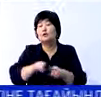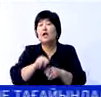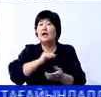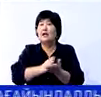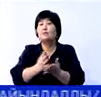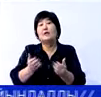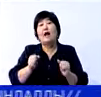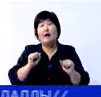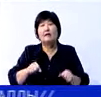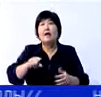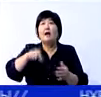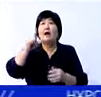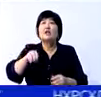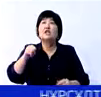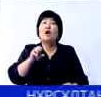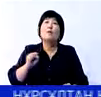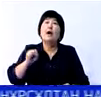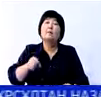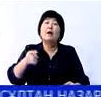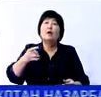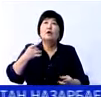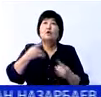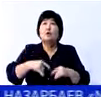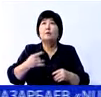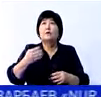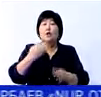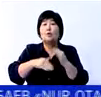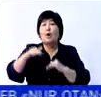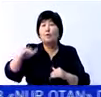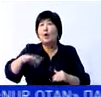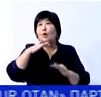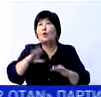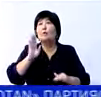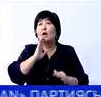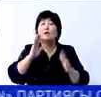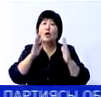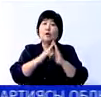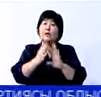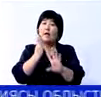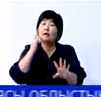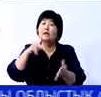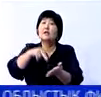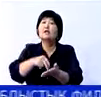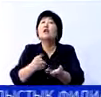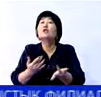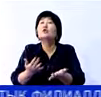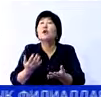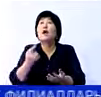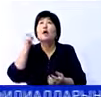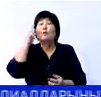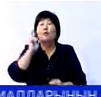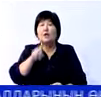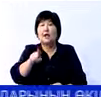алады. Қала тұрғыны Жамал Әмірованың туа бітті мүгедек баласы бар. Көп балалы ана баспана кезегінде нешінші болып тұрғанын білуге